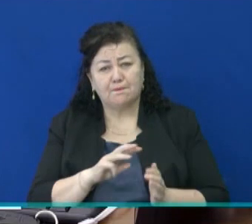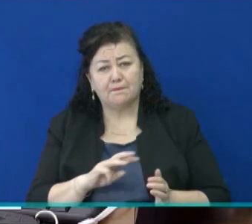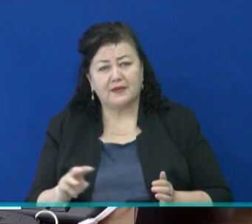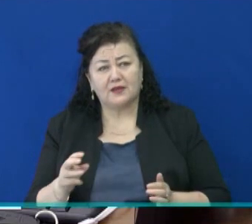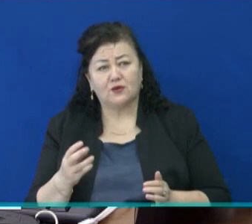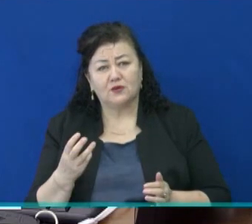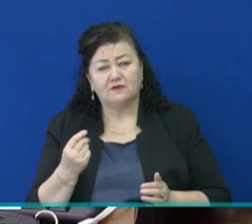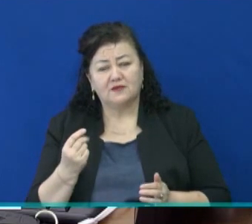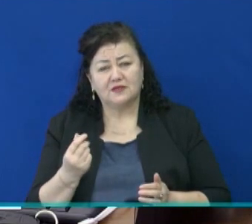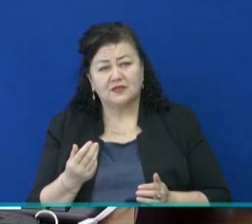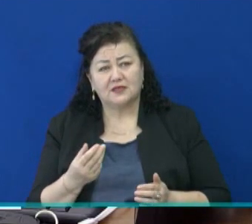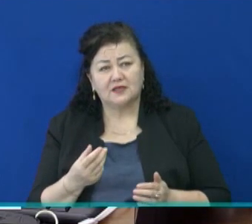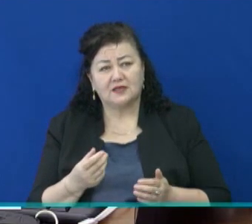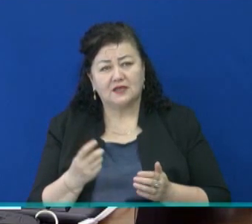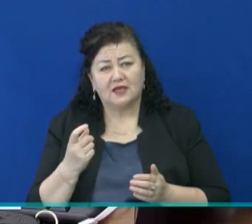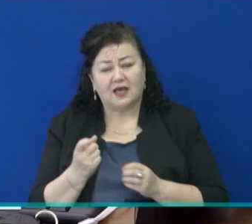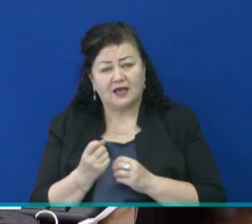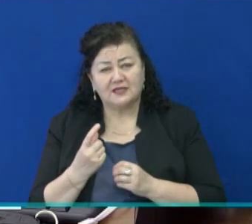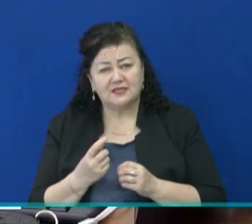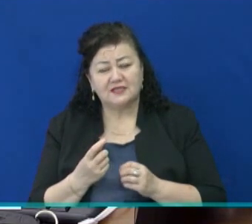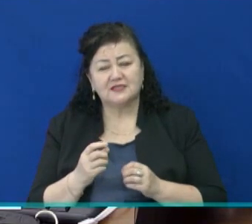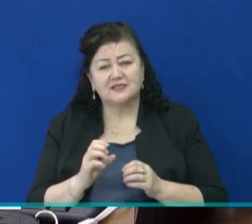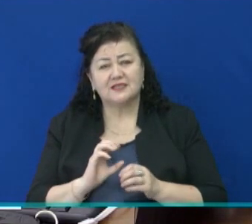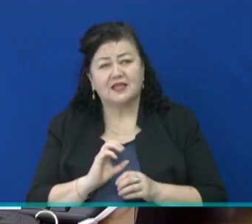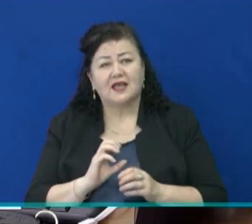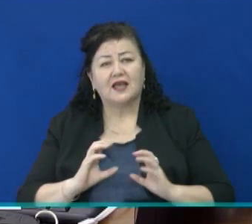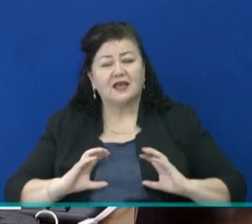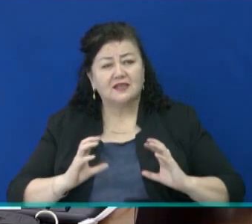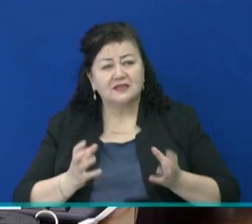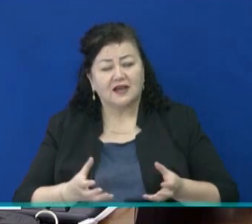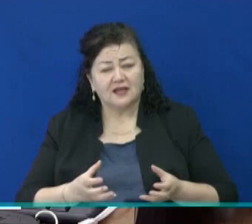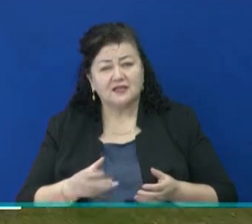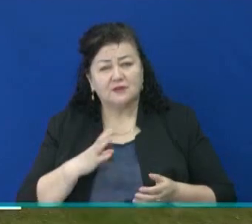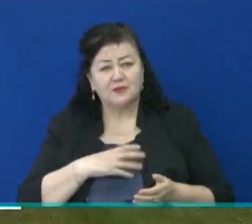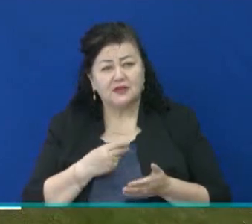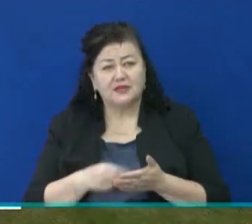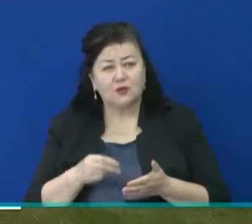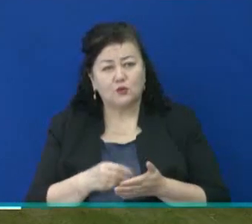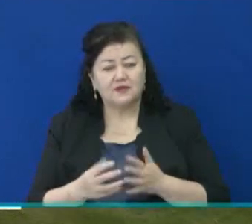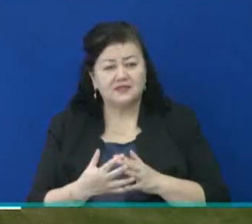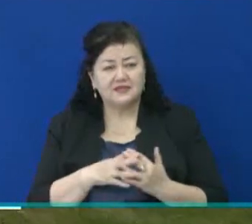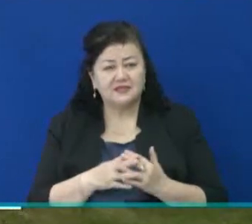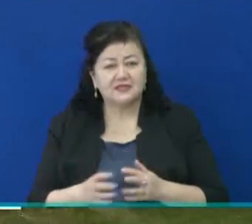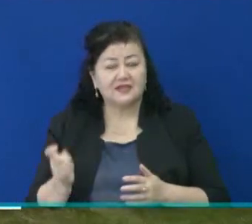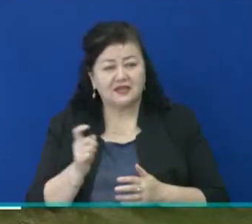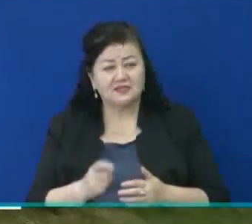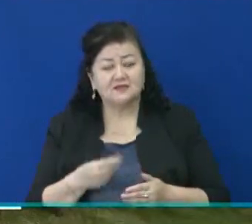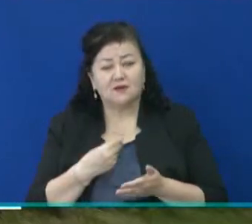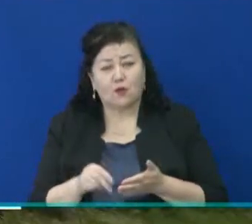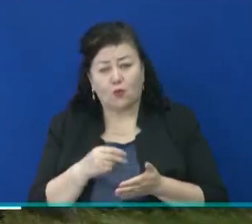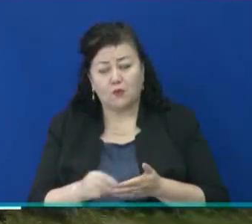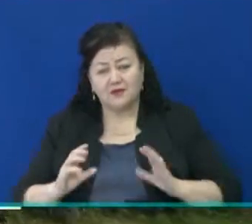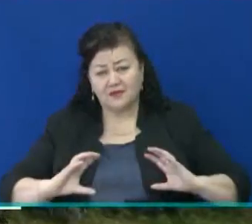қаржысы тартылып, оған 11 бірлік трактор, 18 бірлік ауыл шаруашылық техникалар сатып алынды. Президент Қасым Жомарт Тоқаевтың тапсырмасы